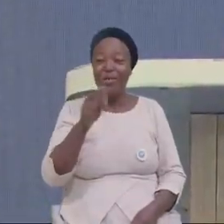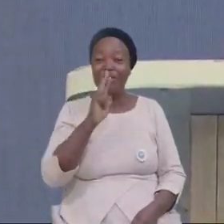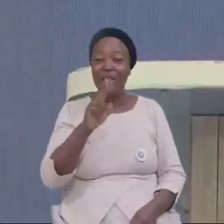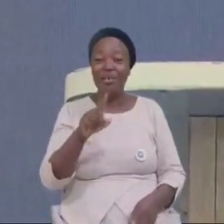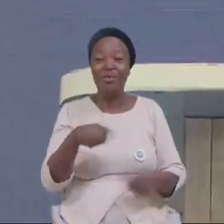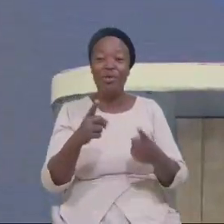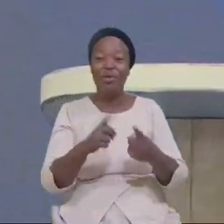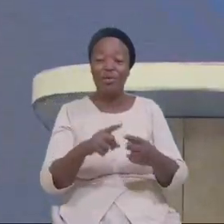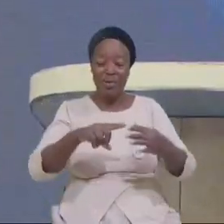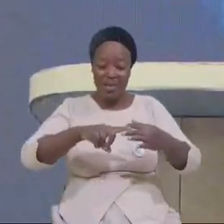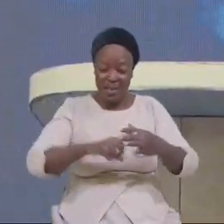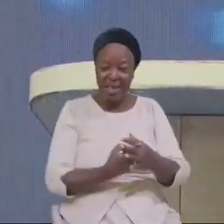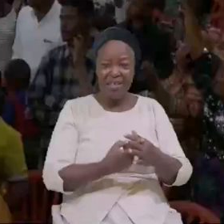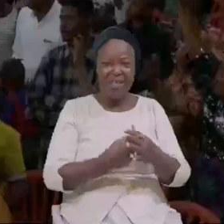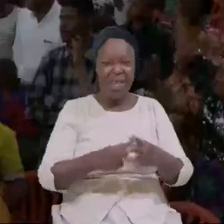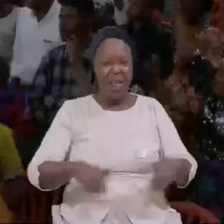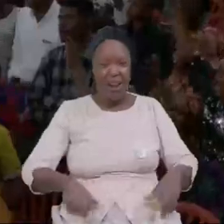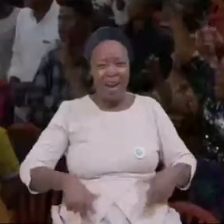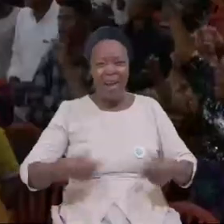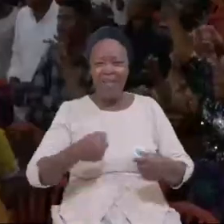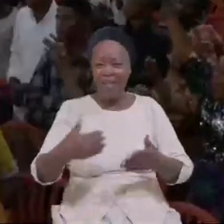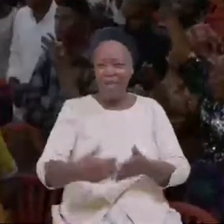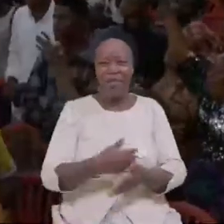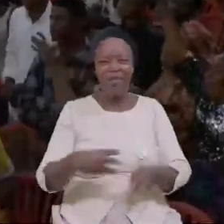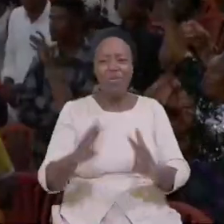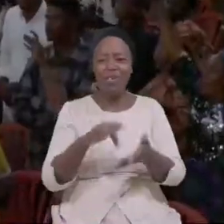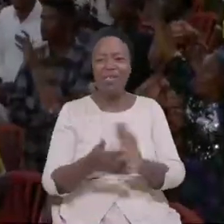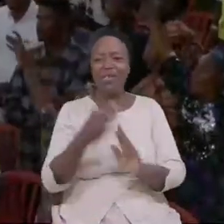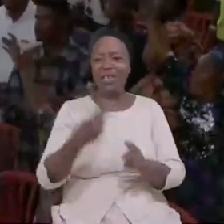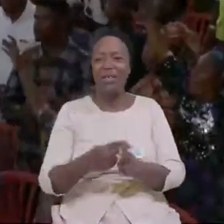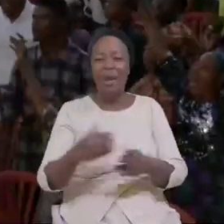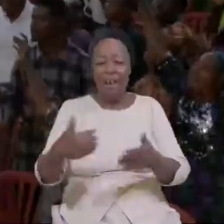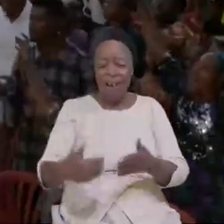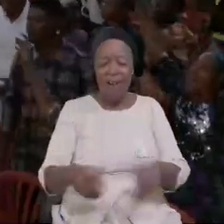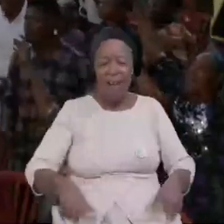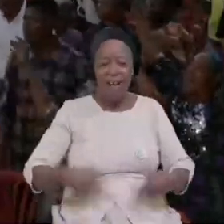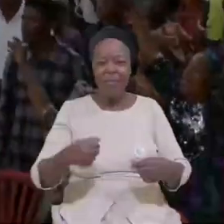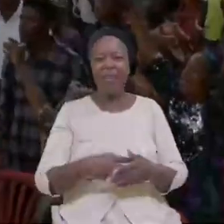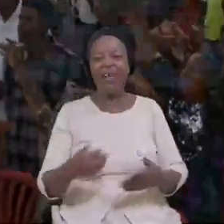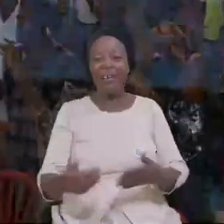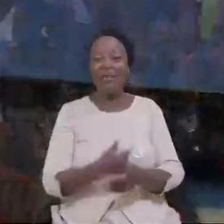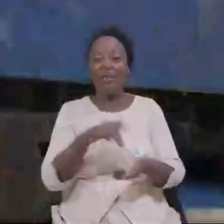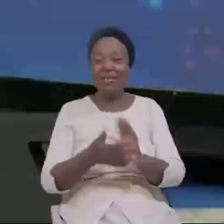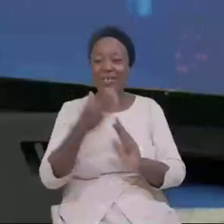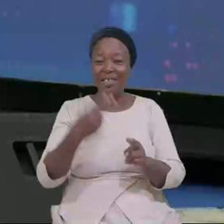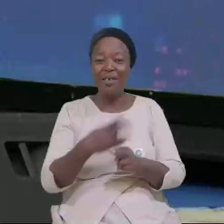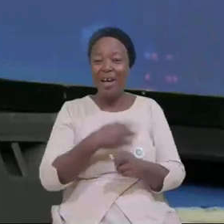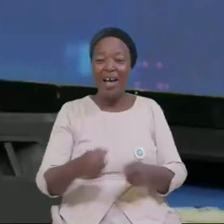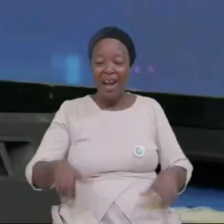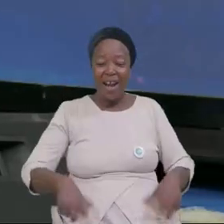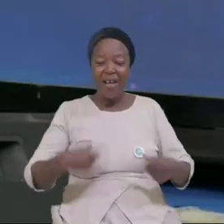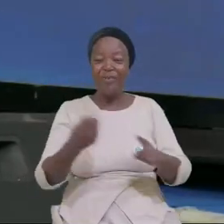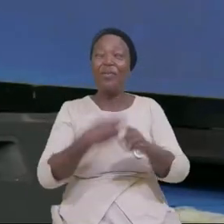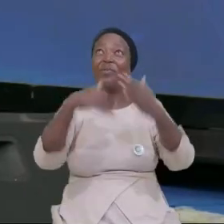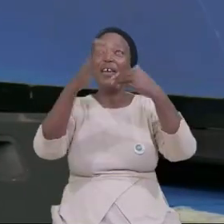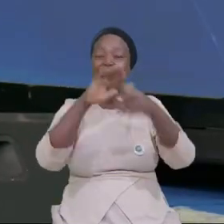tu vas commencer une nouvelle vie. Une nouvelle vie. Et une vie, la vie du